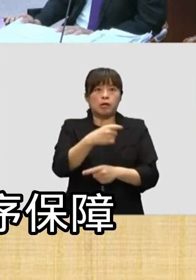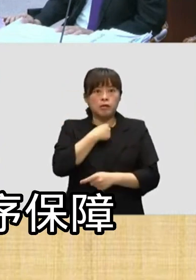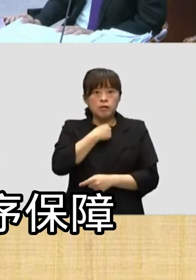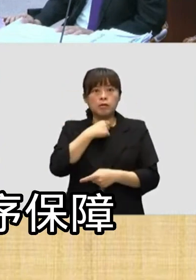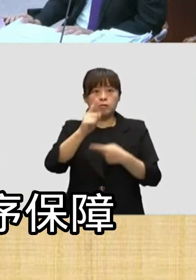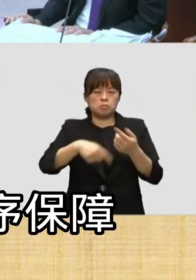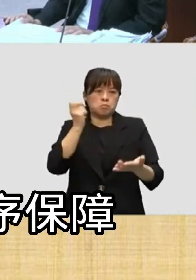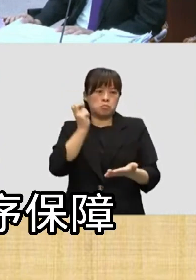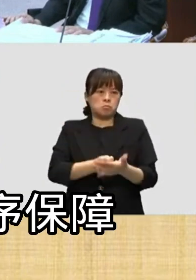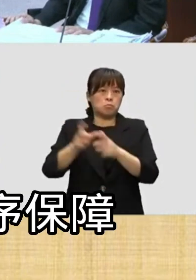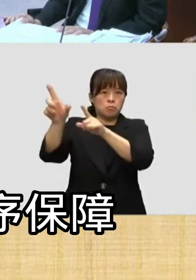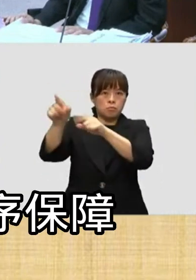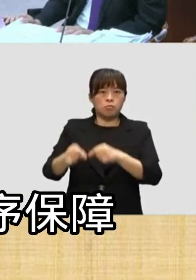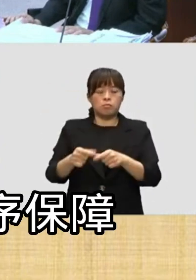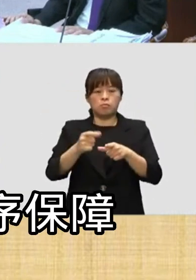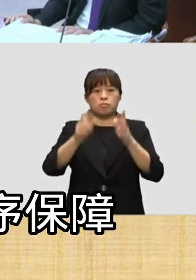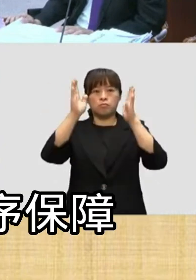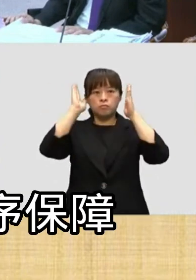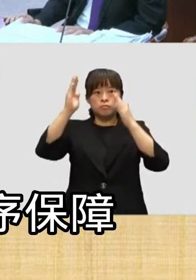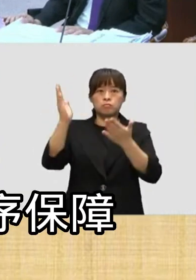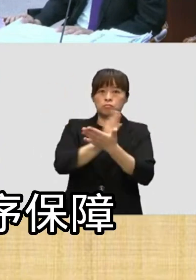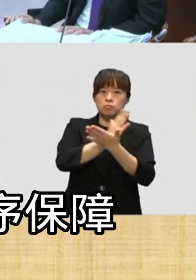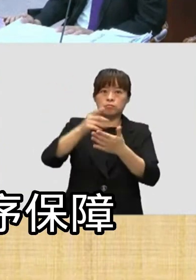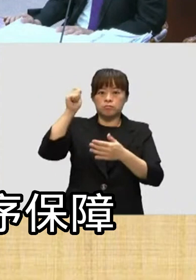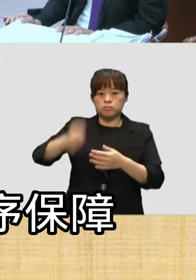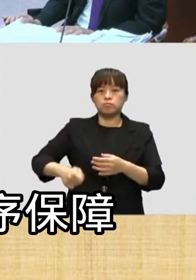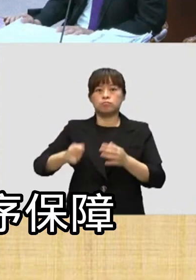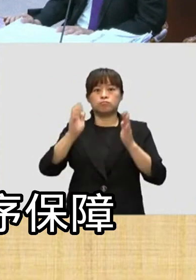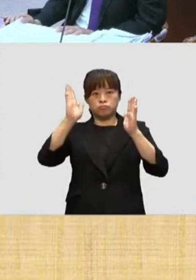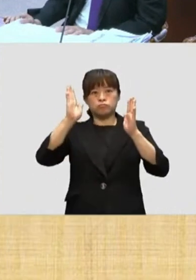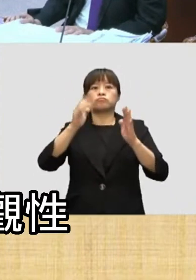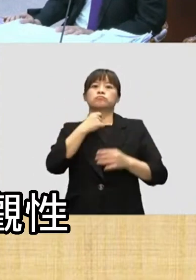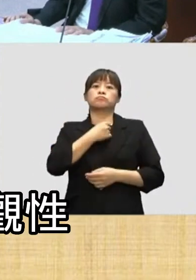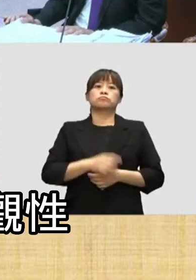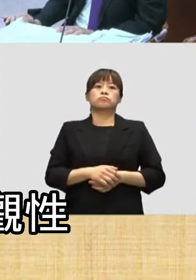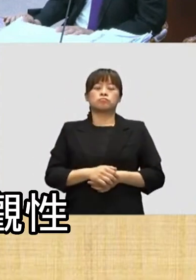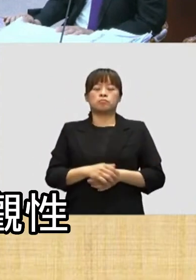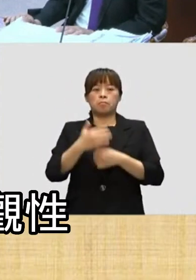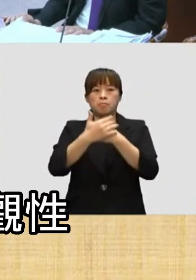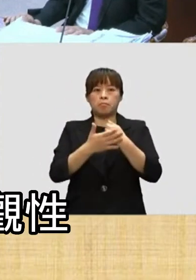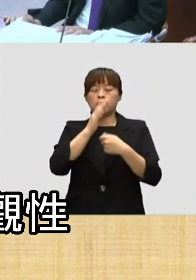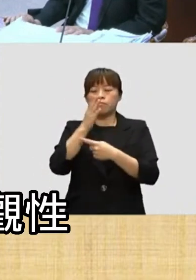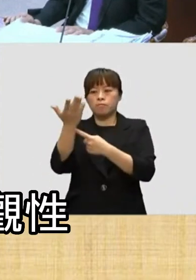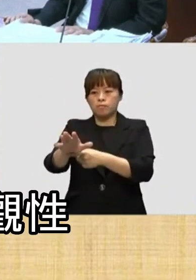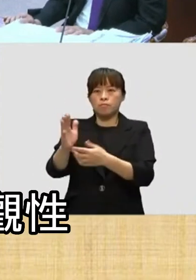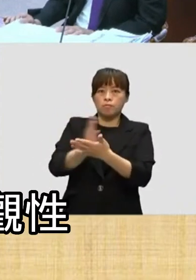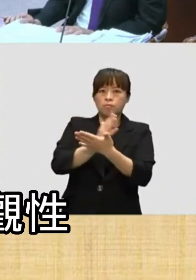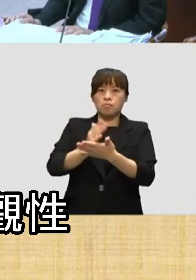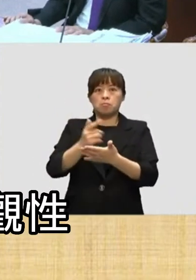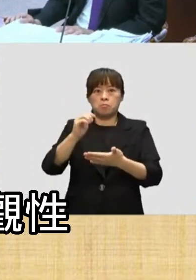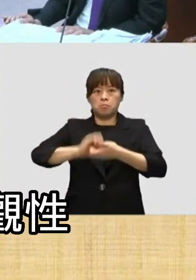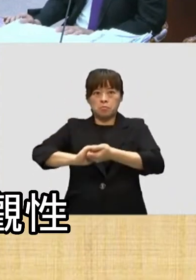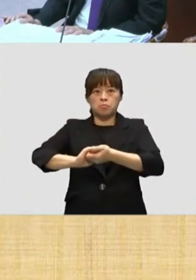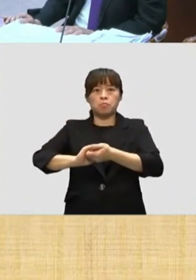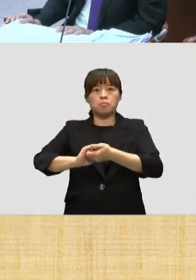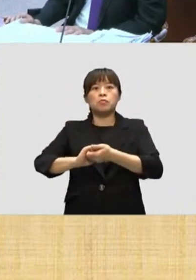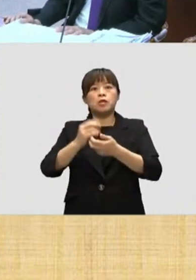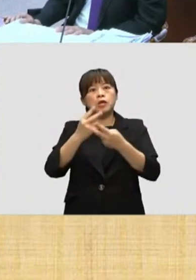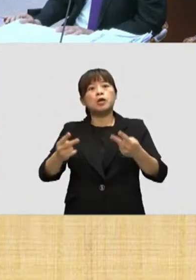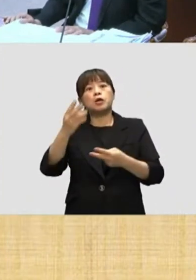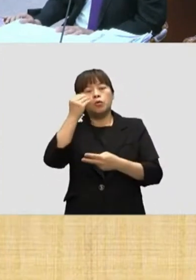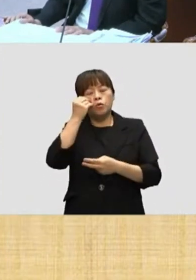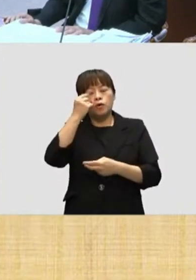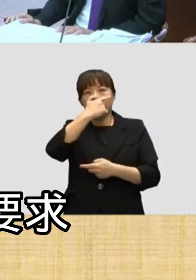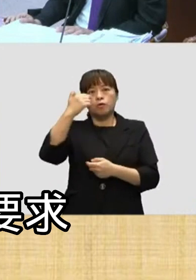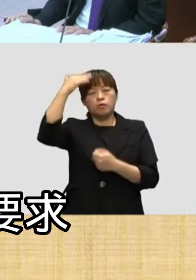应严格遵守公正审判的正当程序保障，以确保死刑裁量的明确与客观性。最高